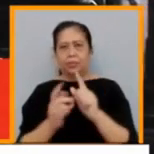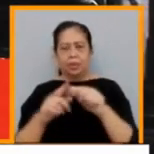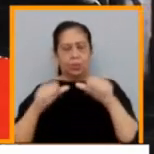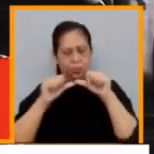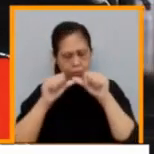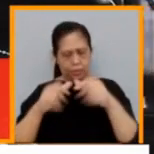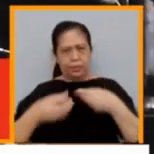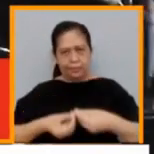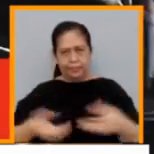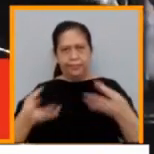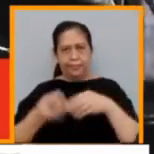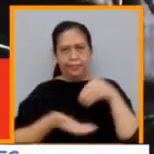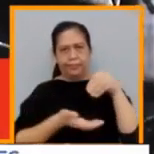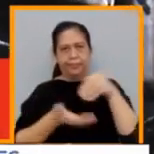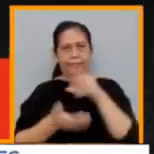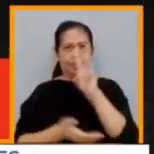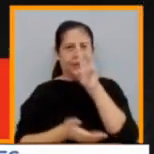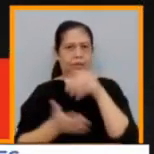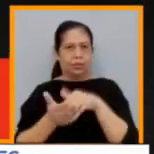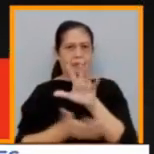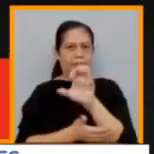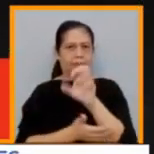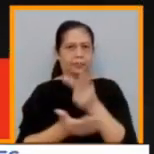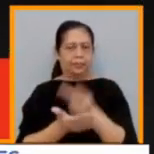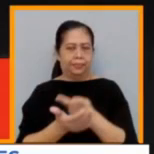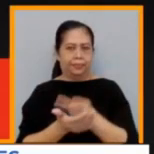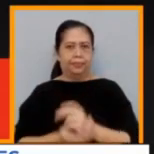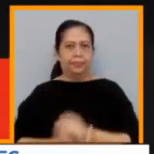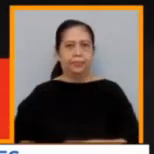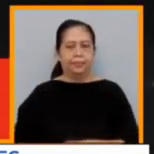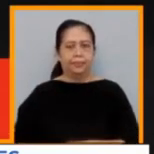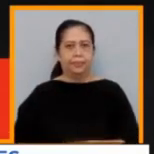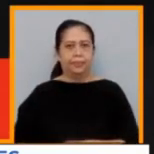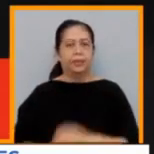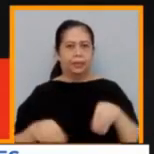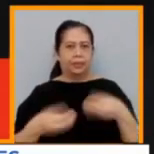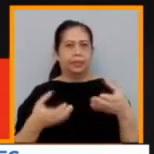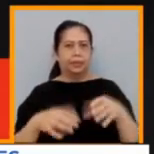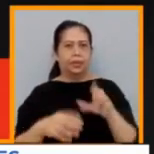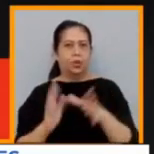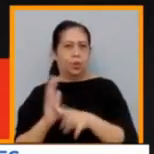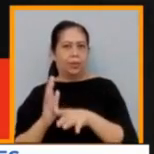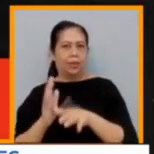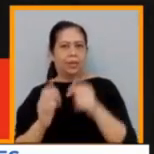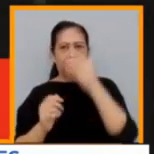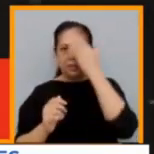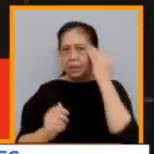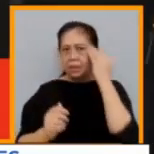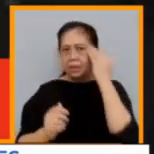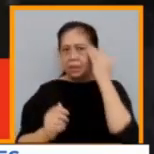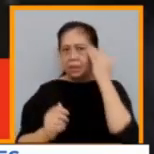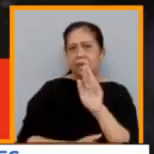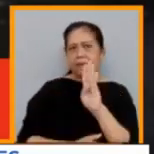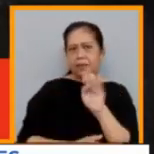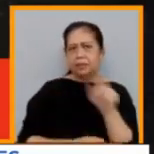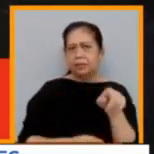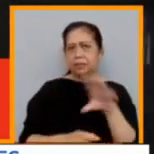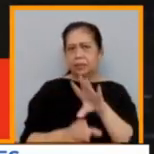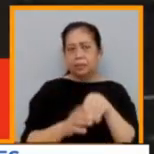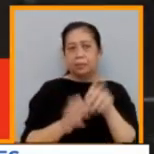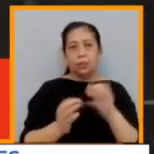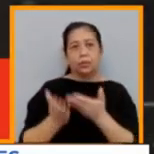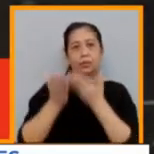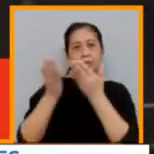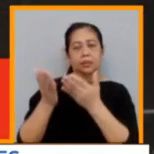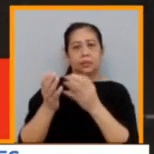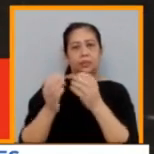ayudang 6,500 pesos. Pinagbigyan kasi ng Comelec ang hiling ng LTFRB basta magsumite sila ng impormasyon kung